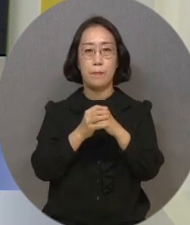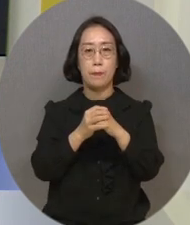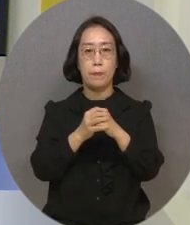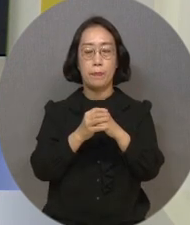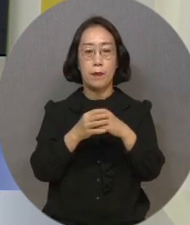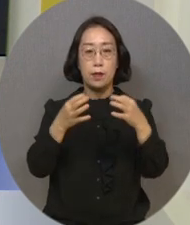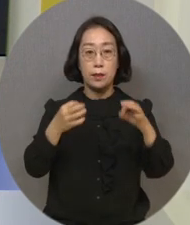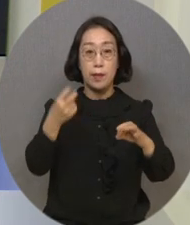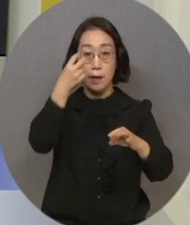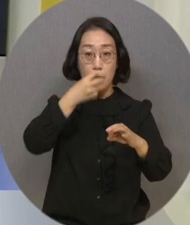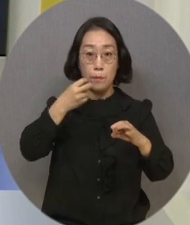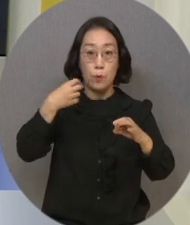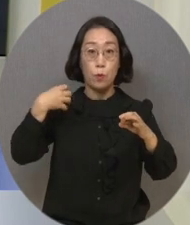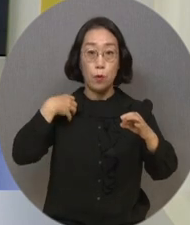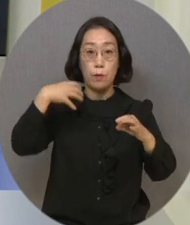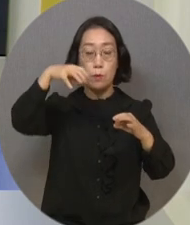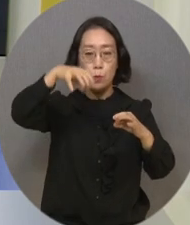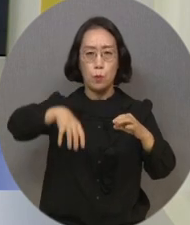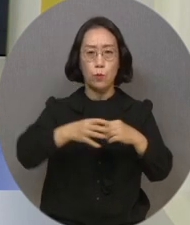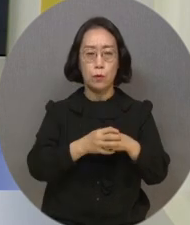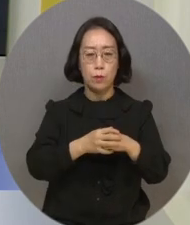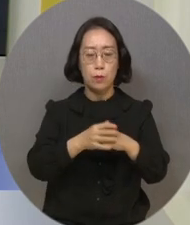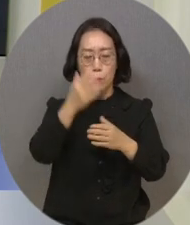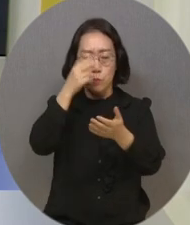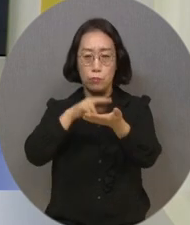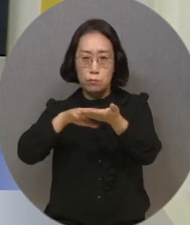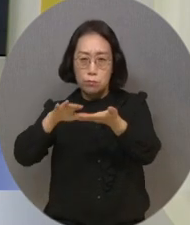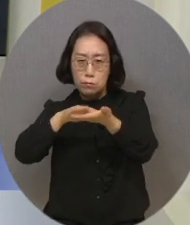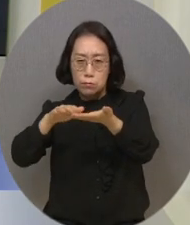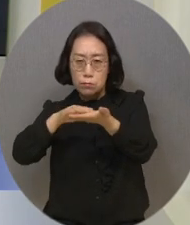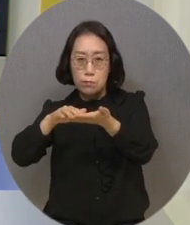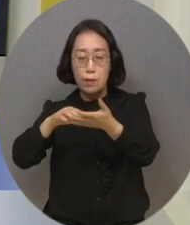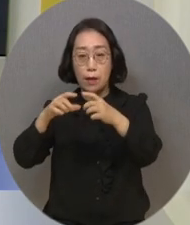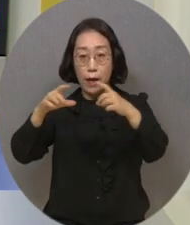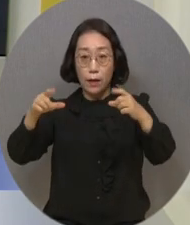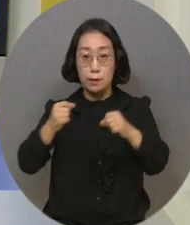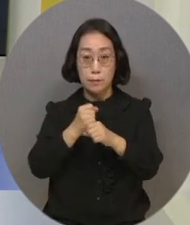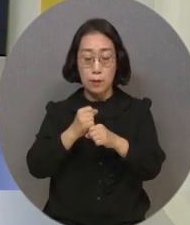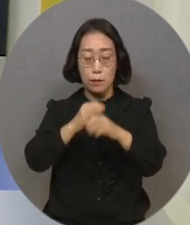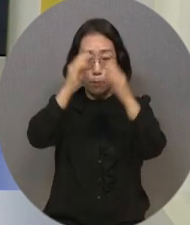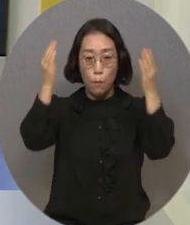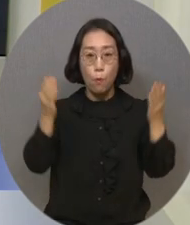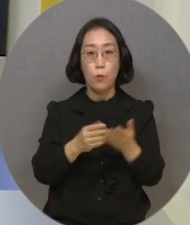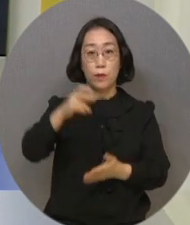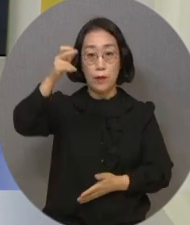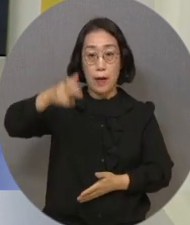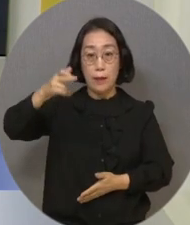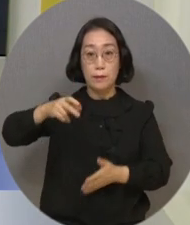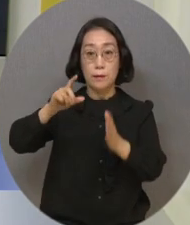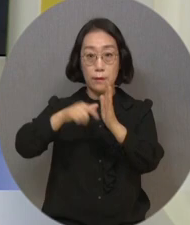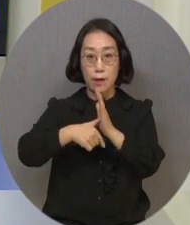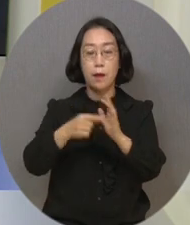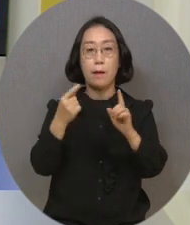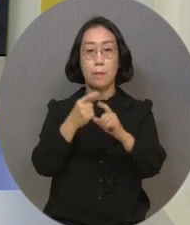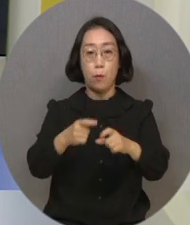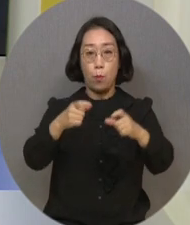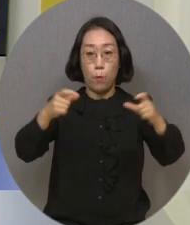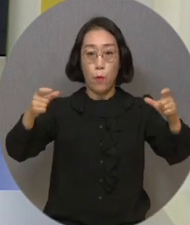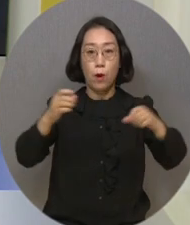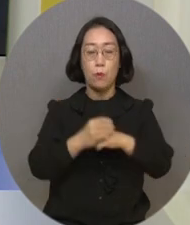금융감독원이 점차 카드를 모든 카드 상품으로 확대 발급하고 신청 절차를 개선해